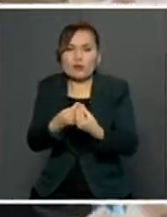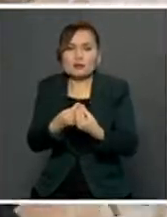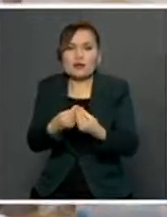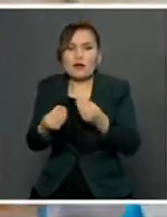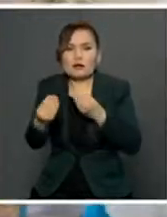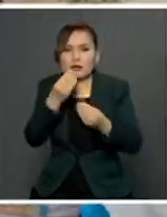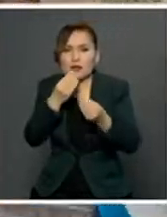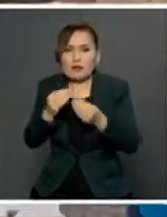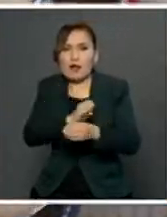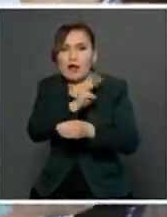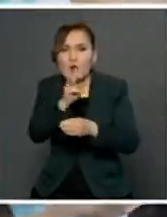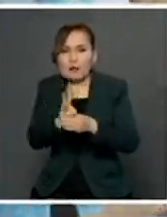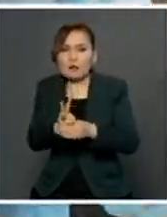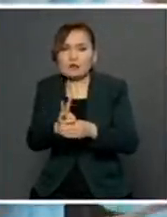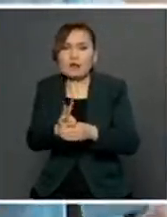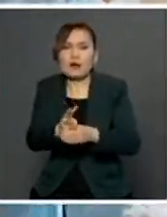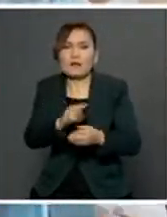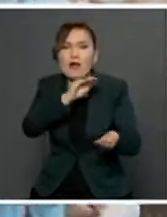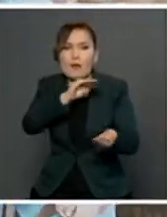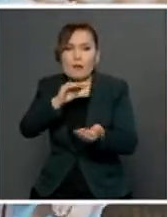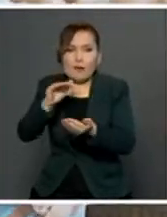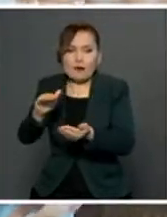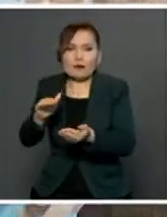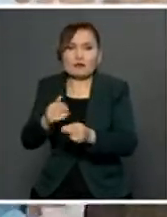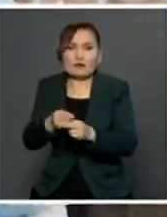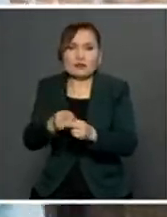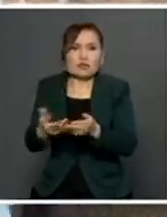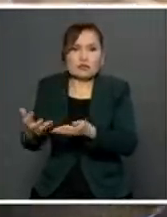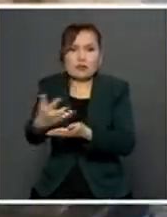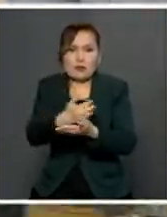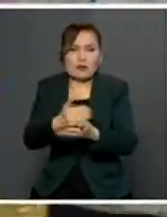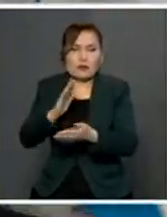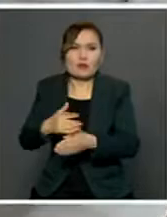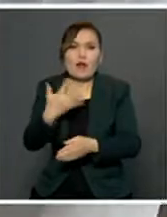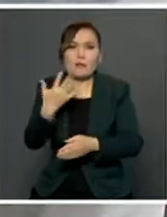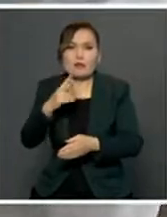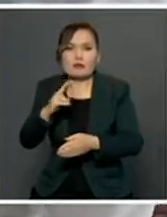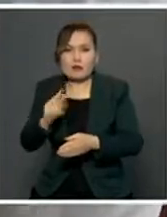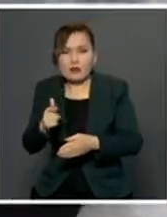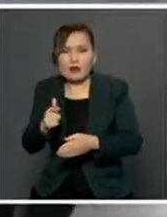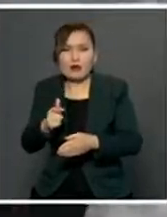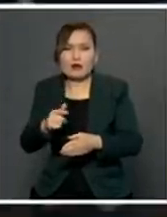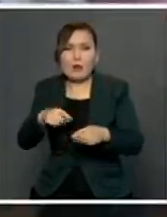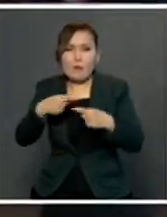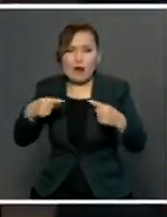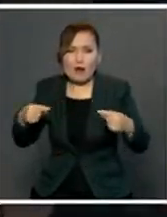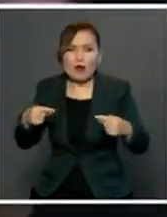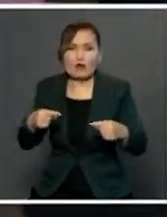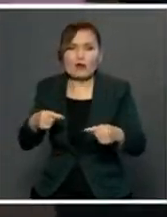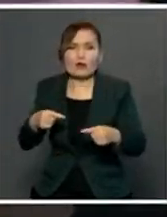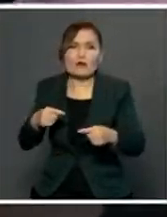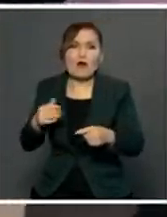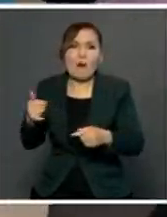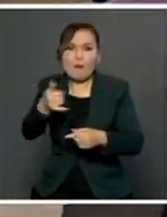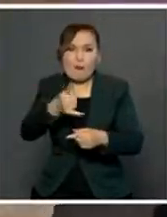боламыз. Алдымен міне 5 келі макарон өнімдері, сұйық май, тұз